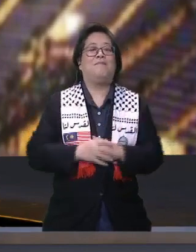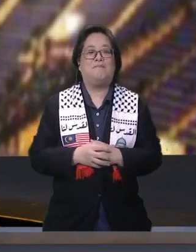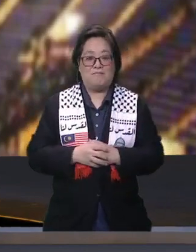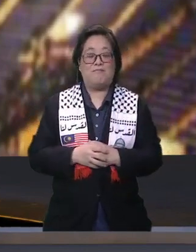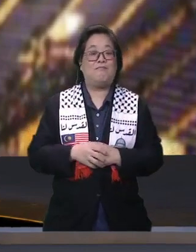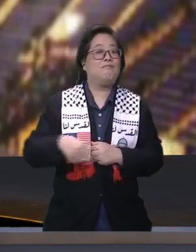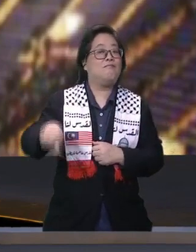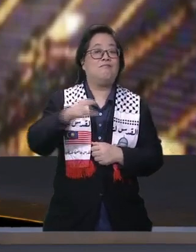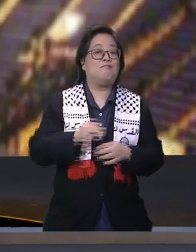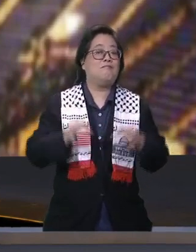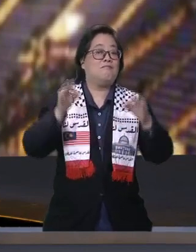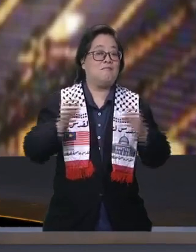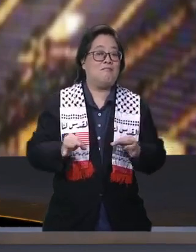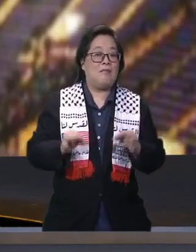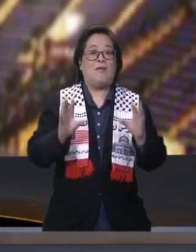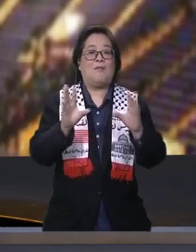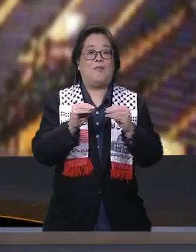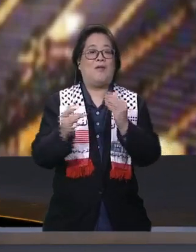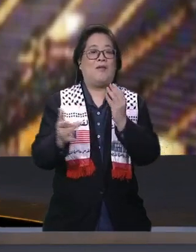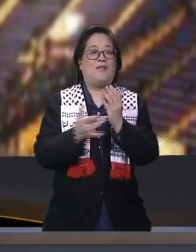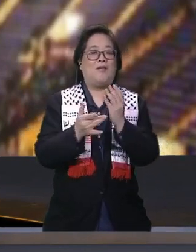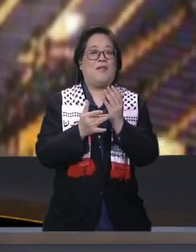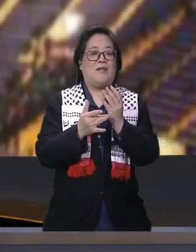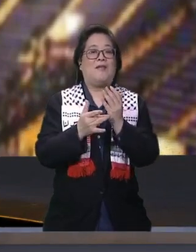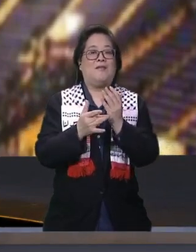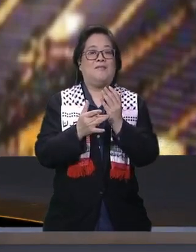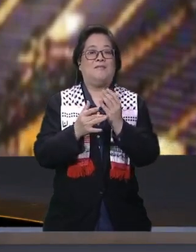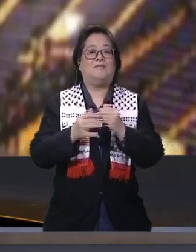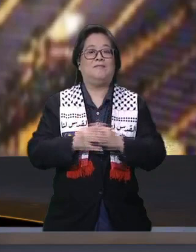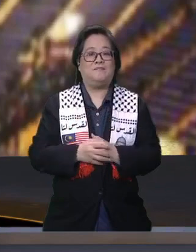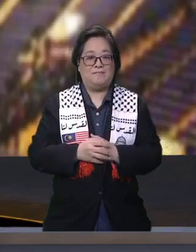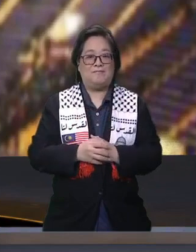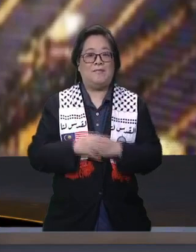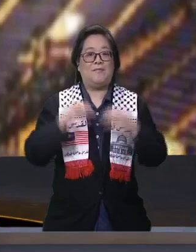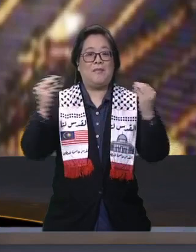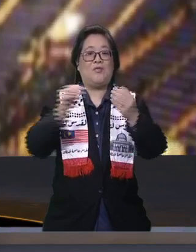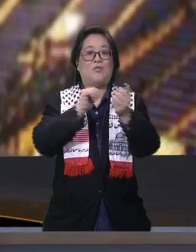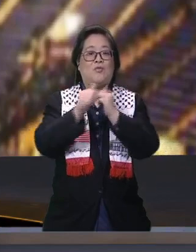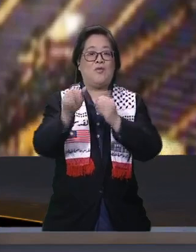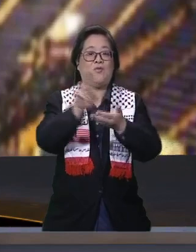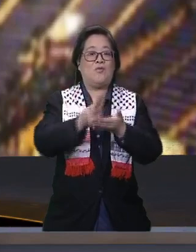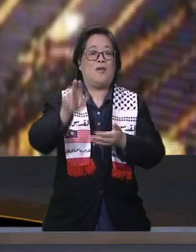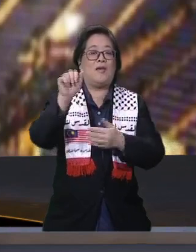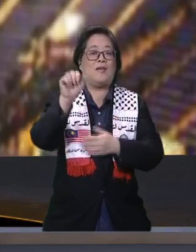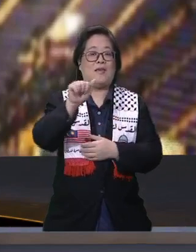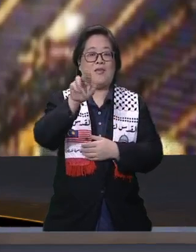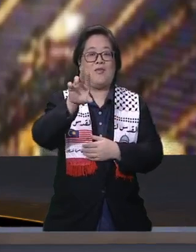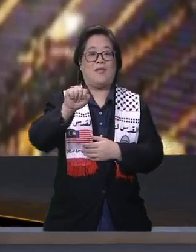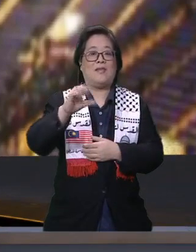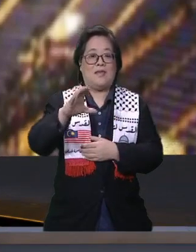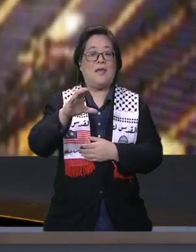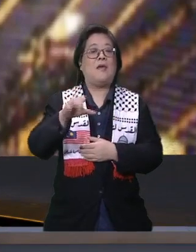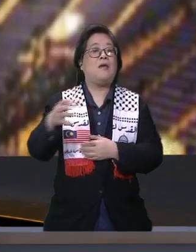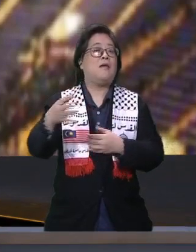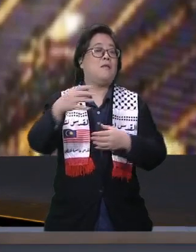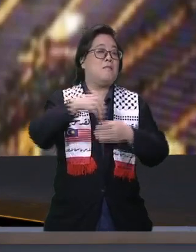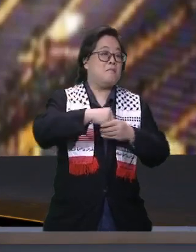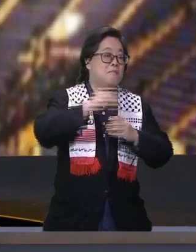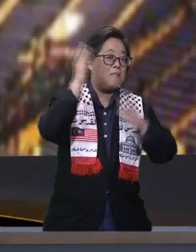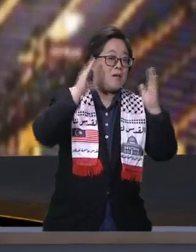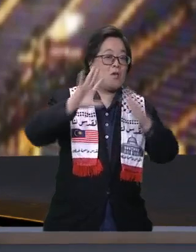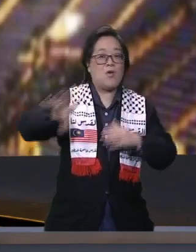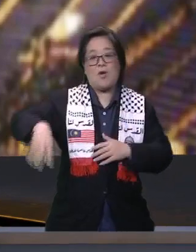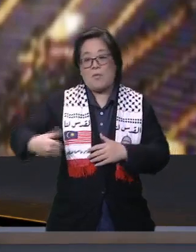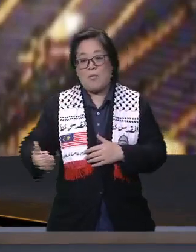dui tahunan itu. Keputusan tersebut dibuat pada mesyuarat teknikal Majlis Sukan Universiti ASEAN AUSC yang